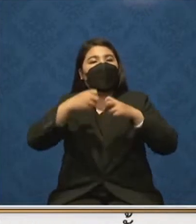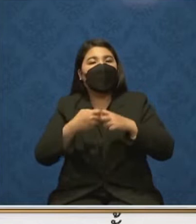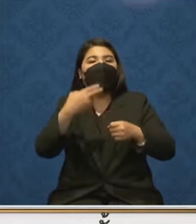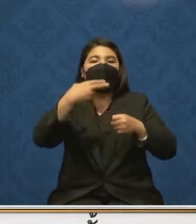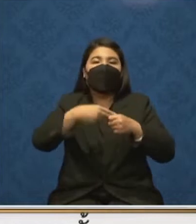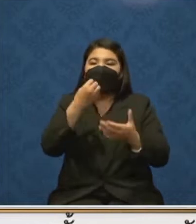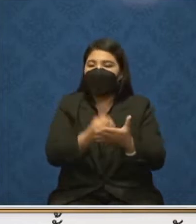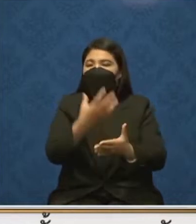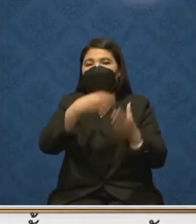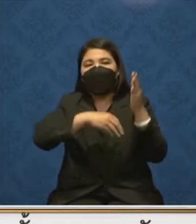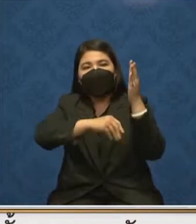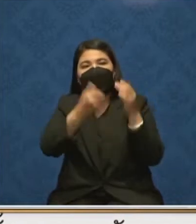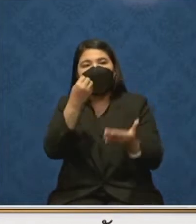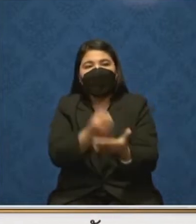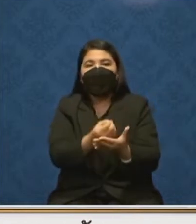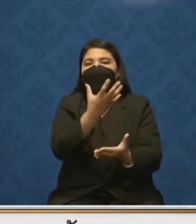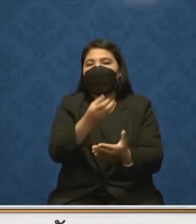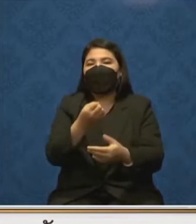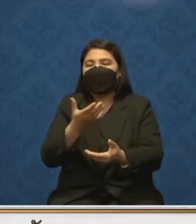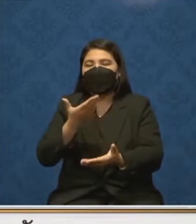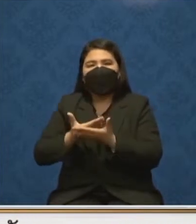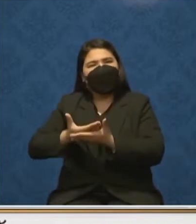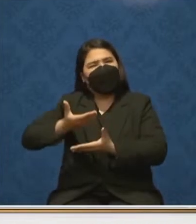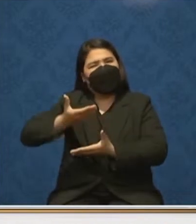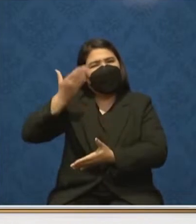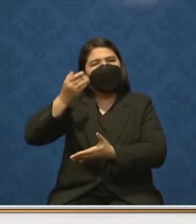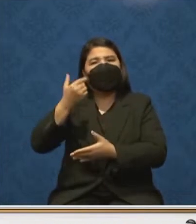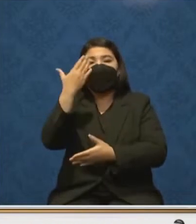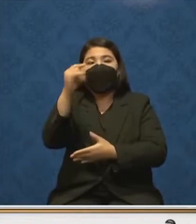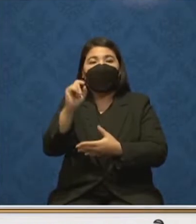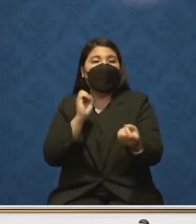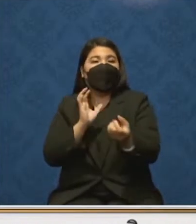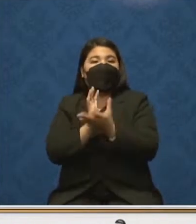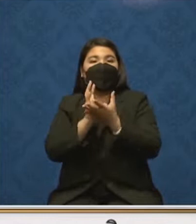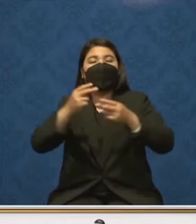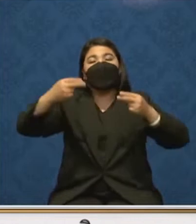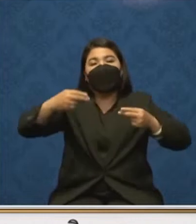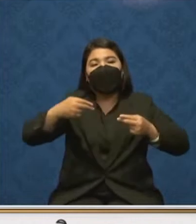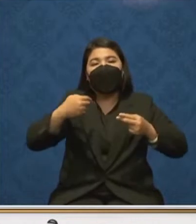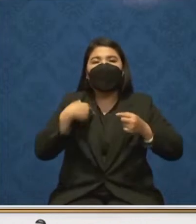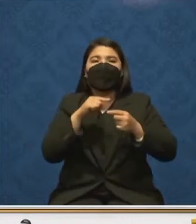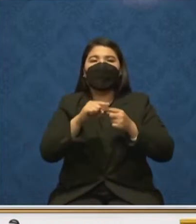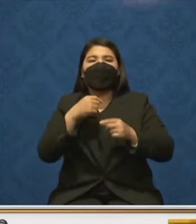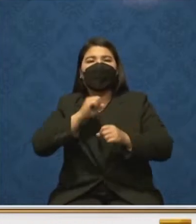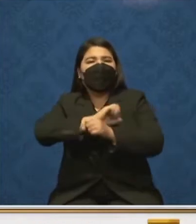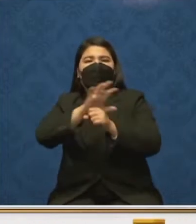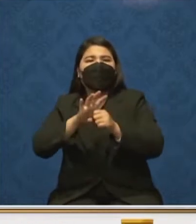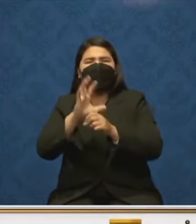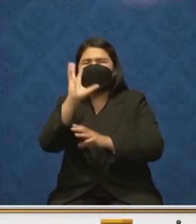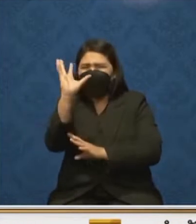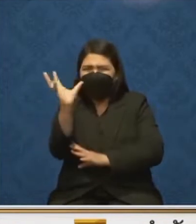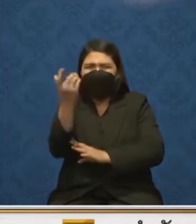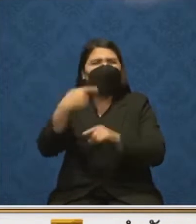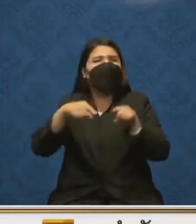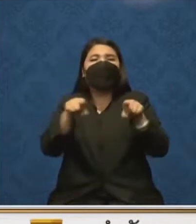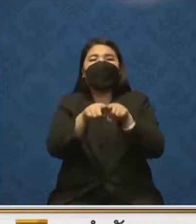มัพังอยุγยแงเงินเฟ largoถ้รฐมณตีบอก ออ มันเป็เพระสงครามมัเป็นเพราะโควิด แลวมกเป็กทัวโลกแต่